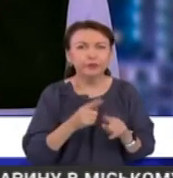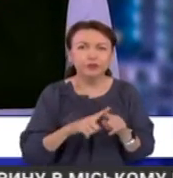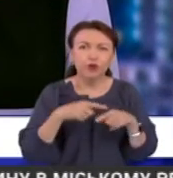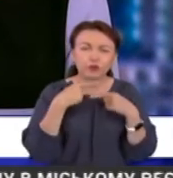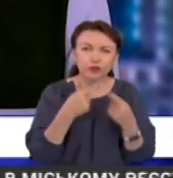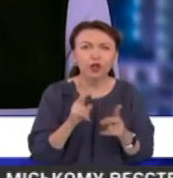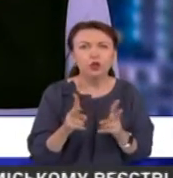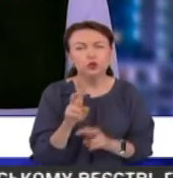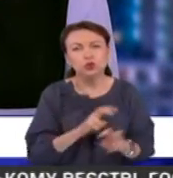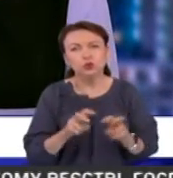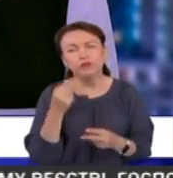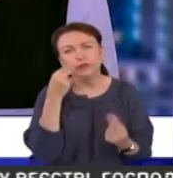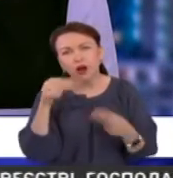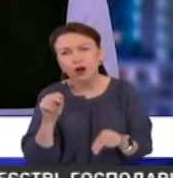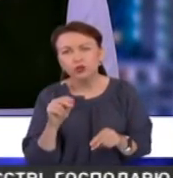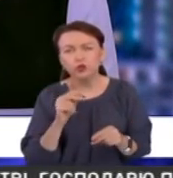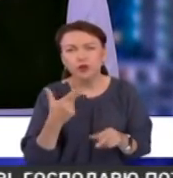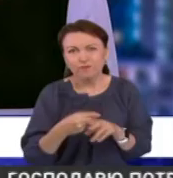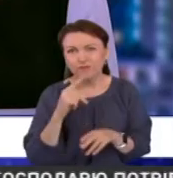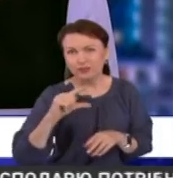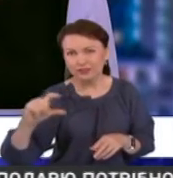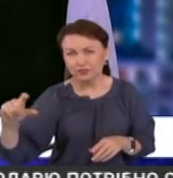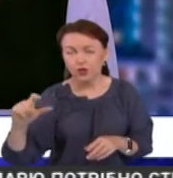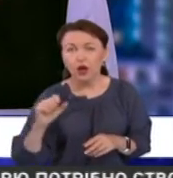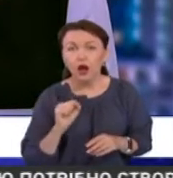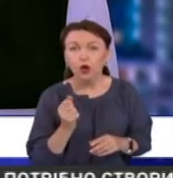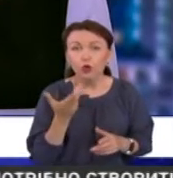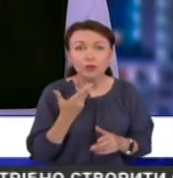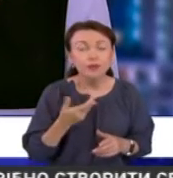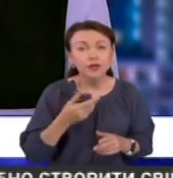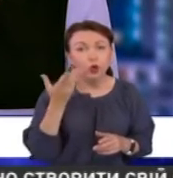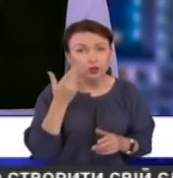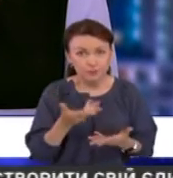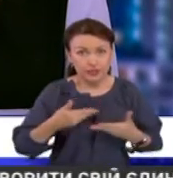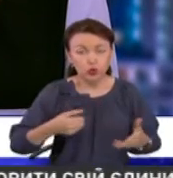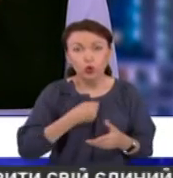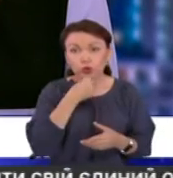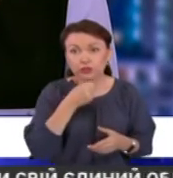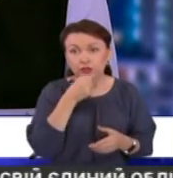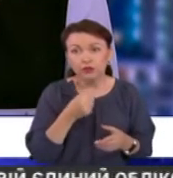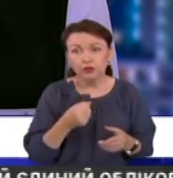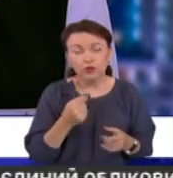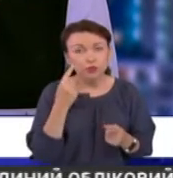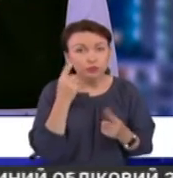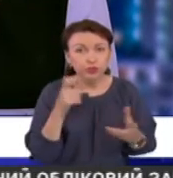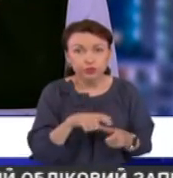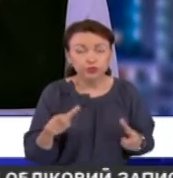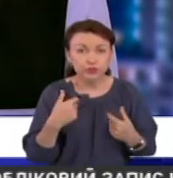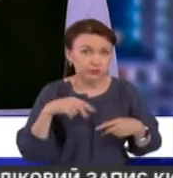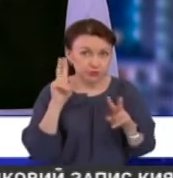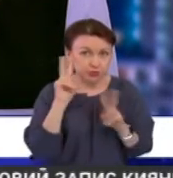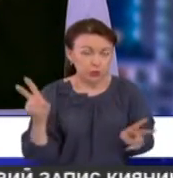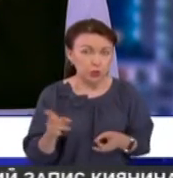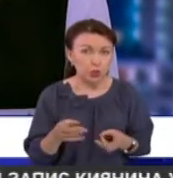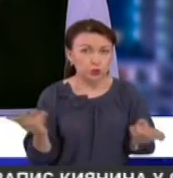хтось там шукав кращу вакцину, то коли ми дорослі, ми вже про це навіть, і більшість людей навіть і не знали про те, що